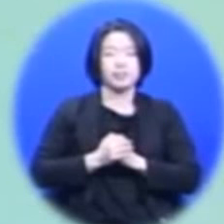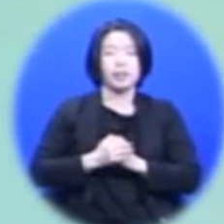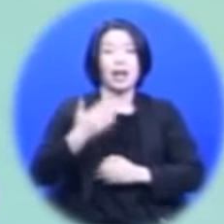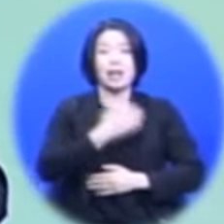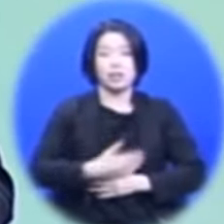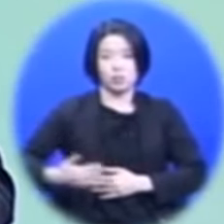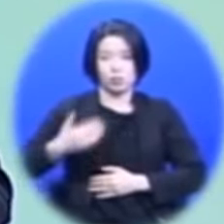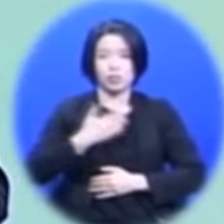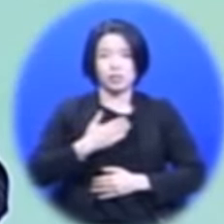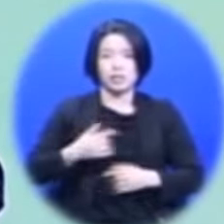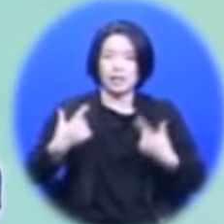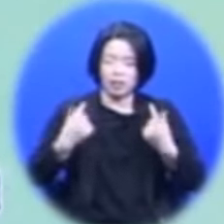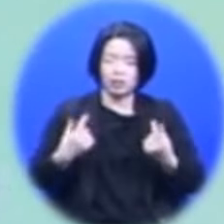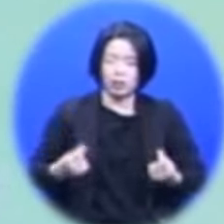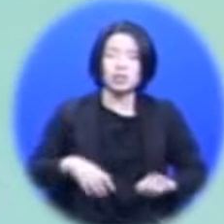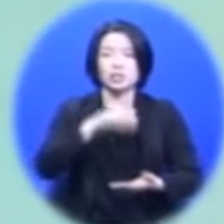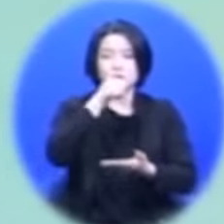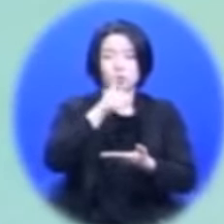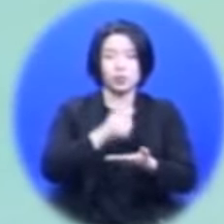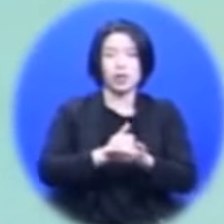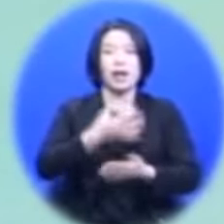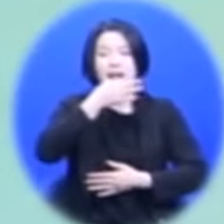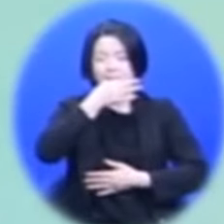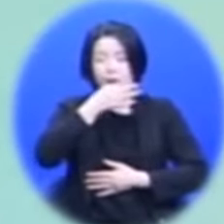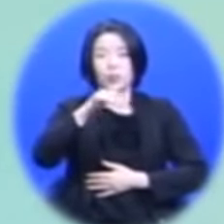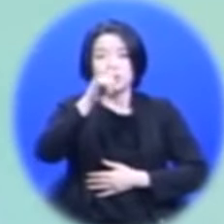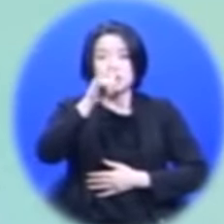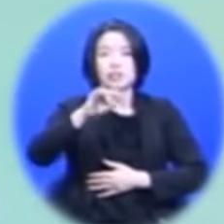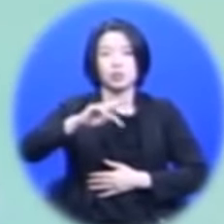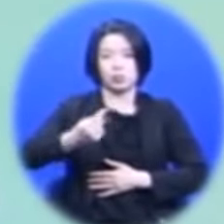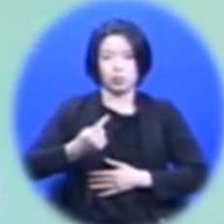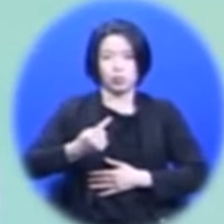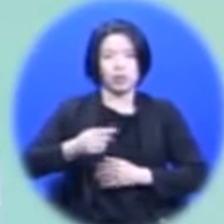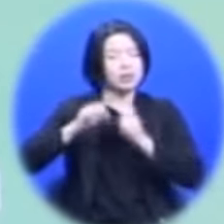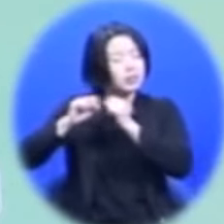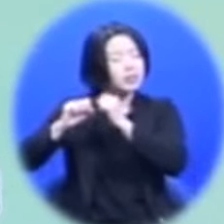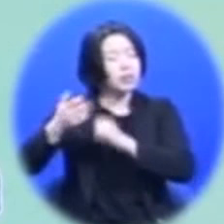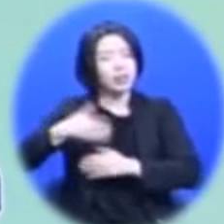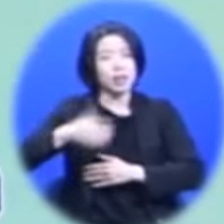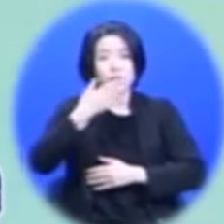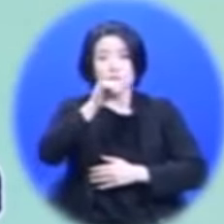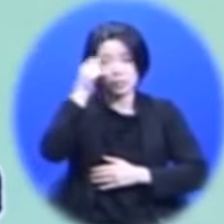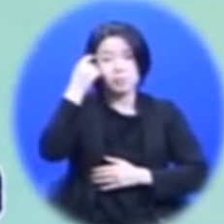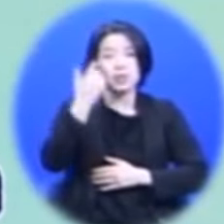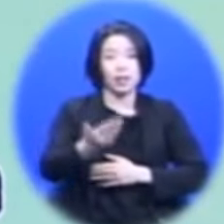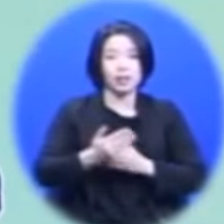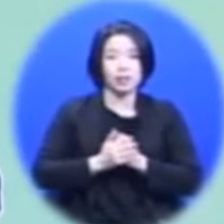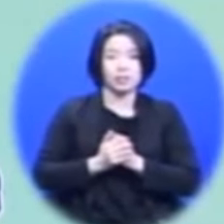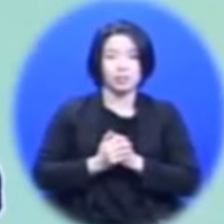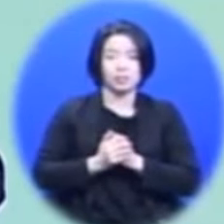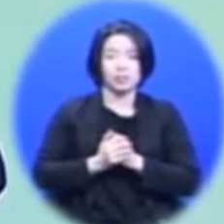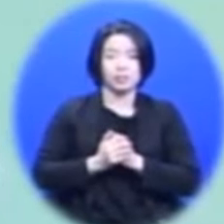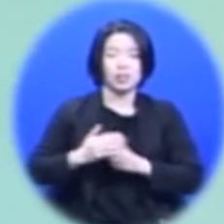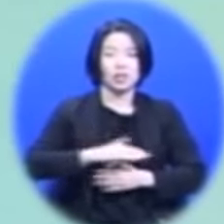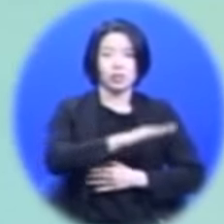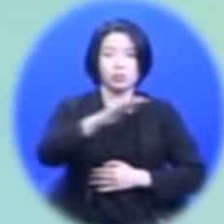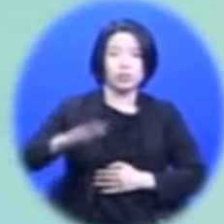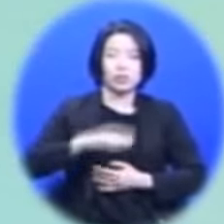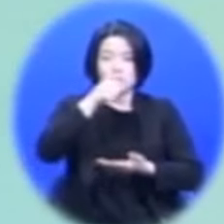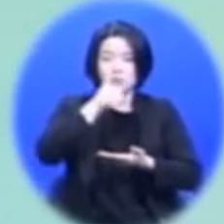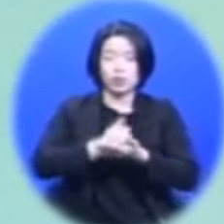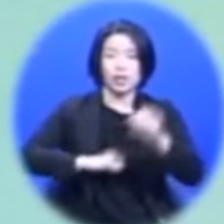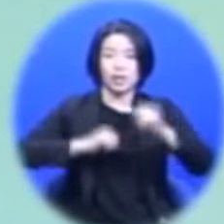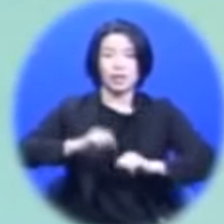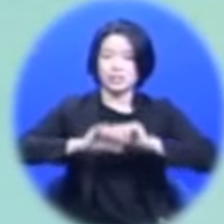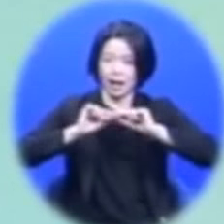육신이 여전히 죄의 욕구가 있다고 그래서 육신에 끌려 살 수 있겠습니까? 우리를 죄짓지